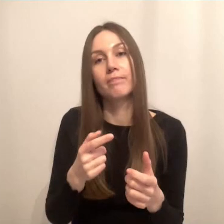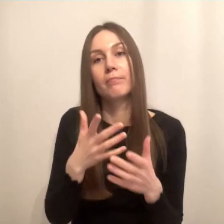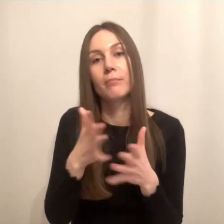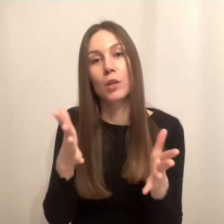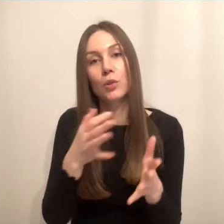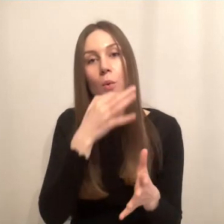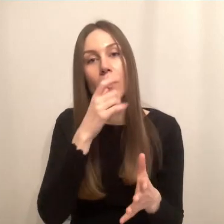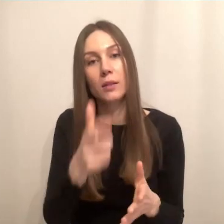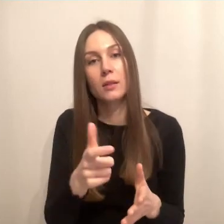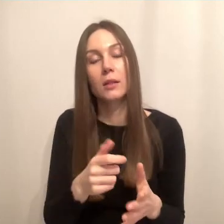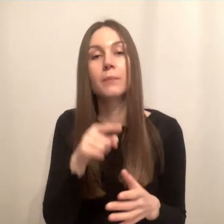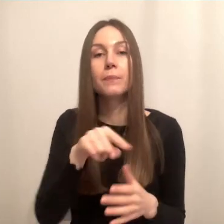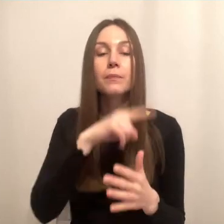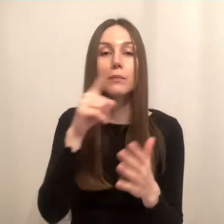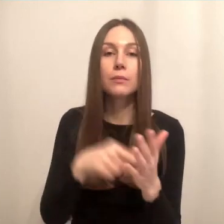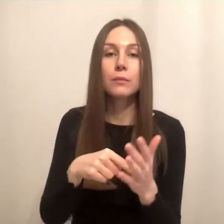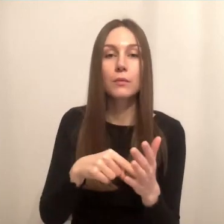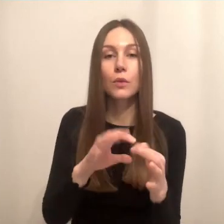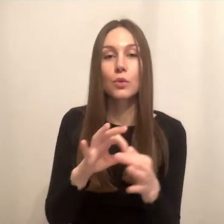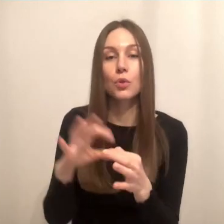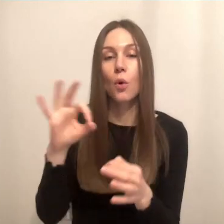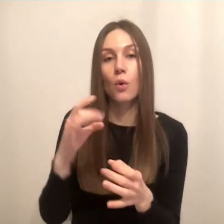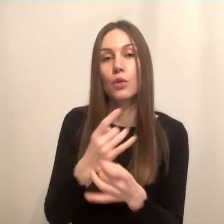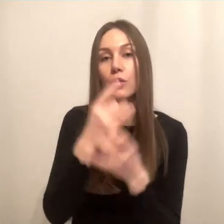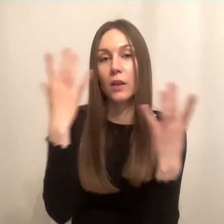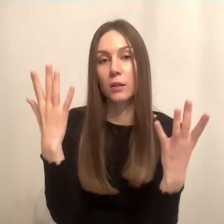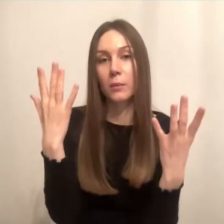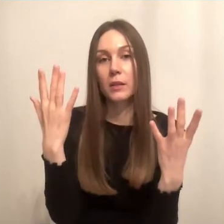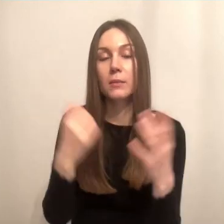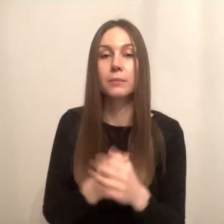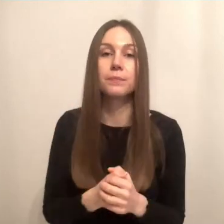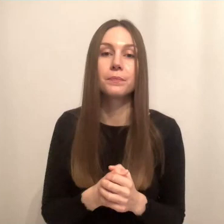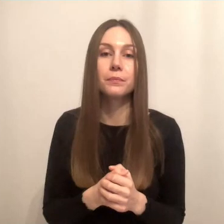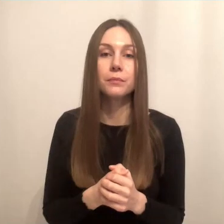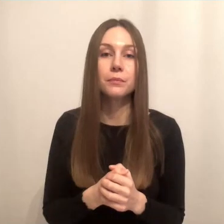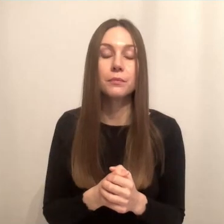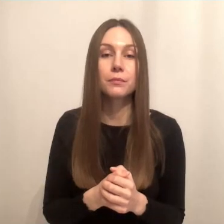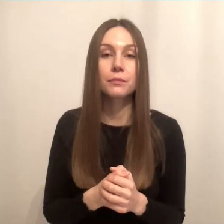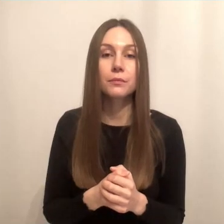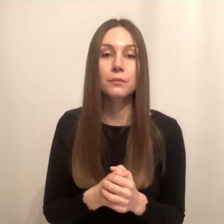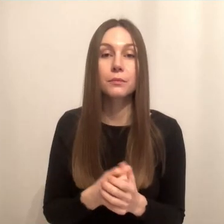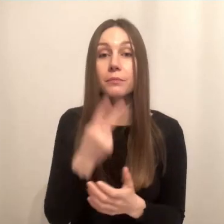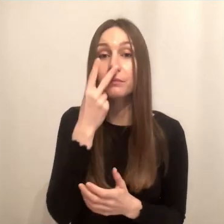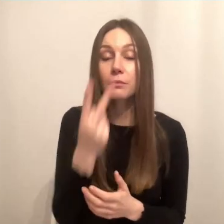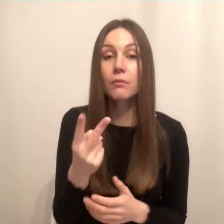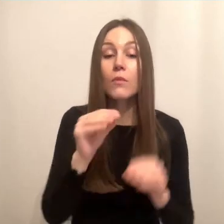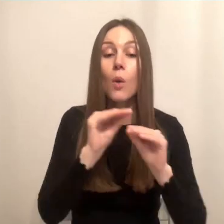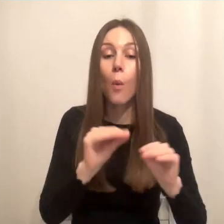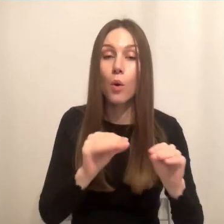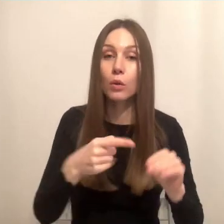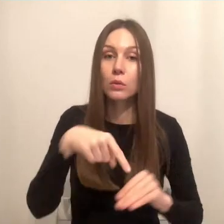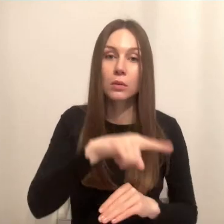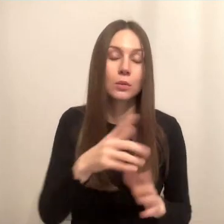klausimų, kuris susijęs su švietimu, bet ir ne tik. Štai mes matom, kad trūksta mokytojų, masiškai